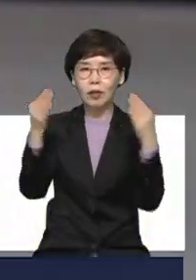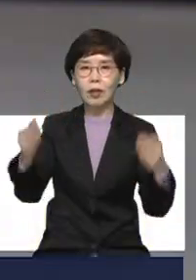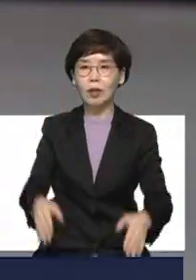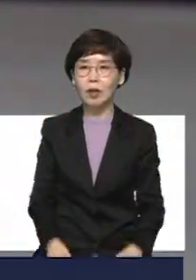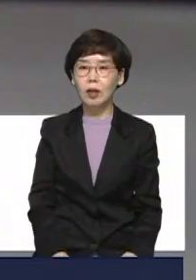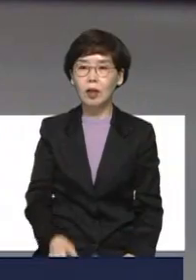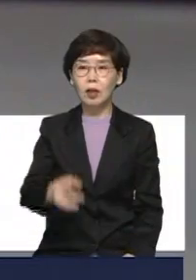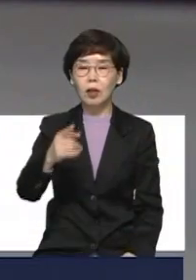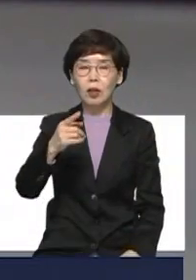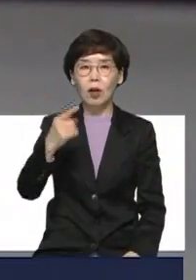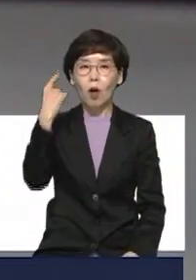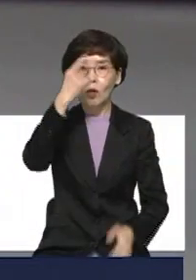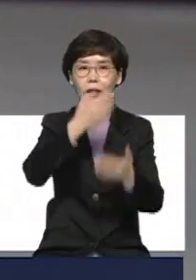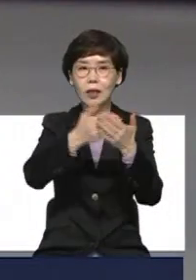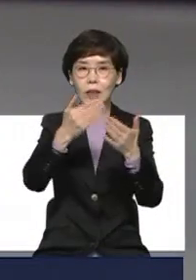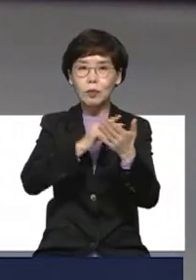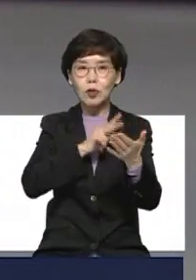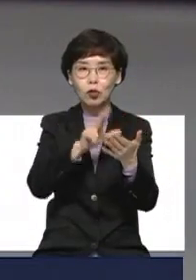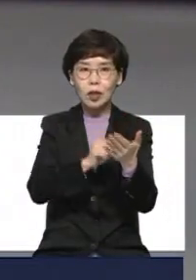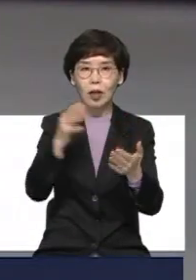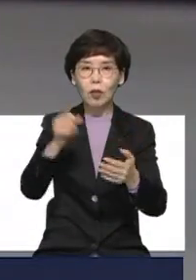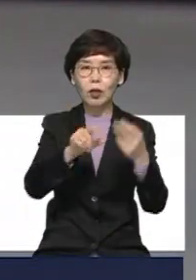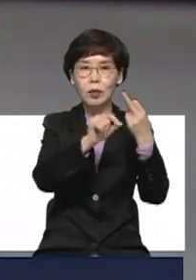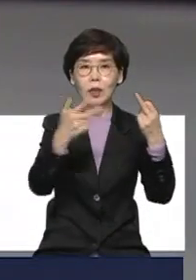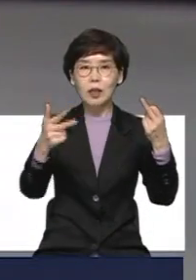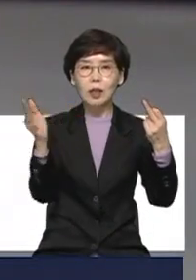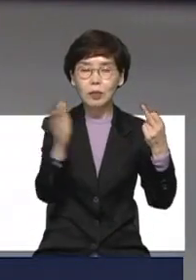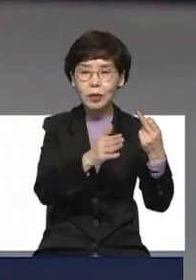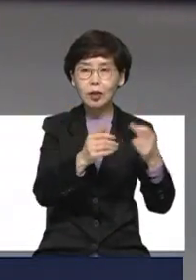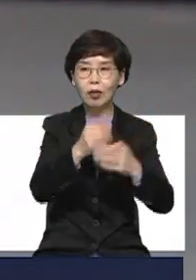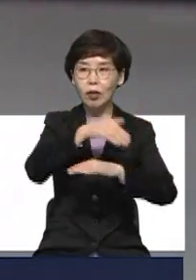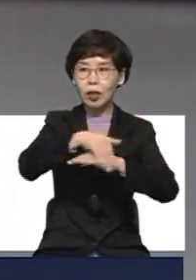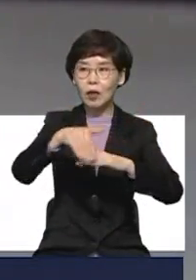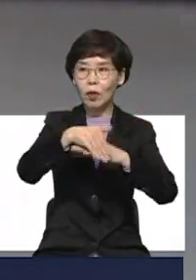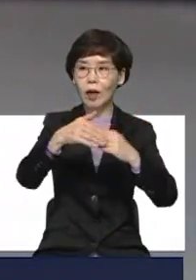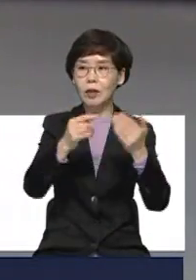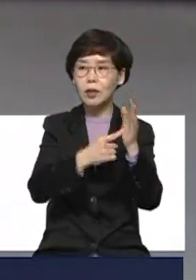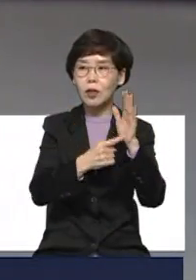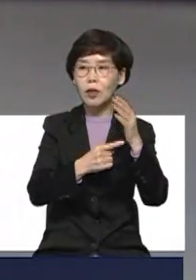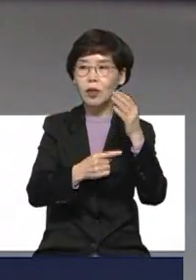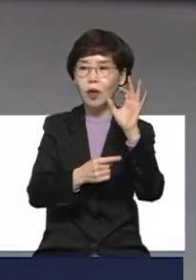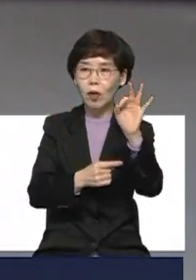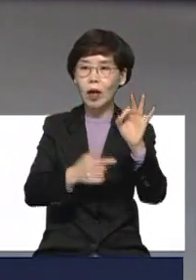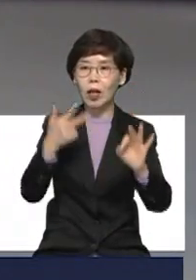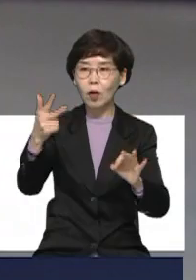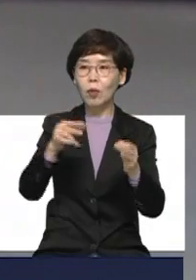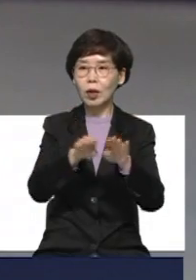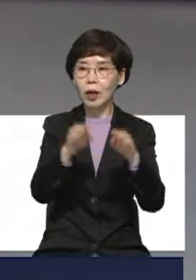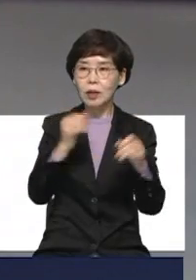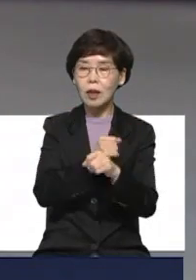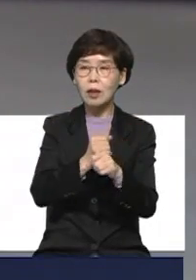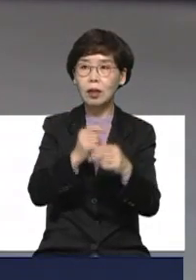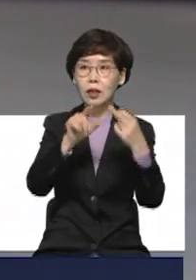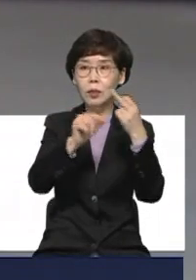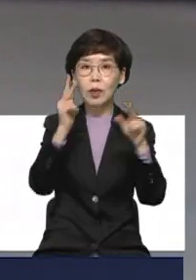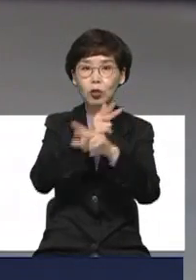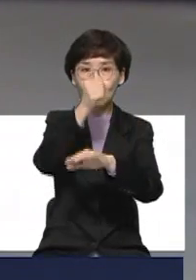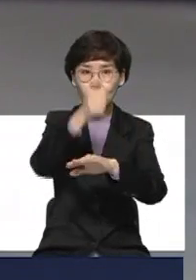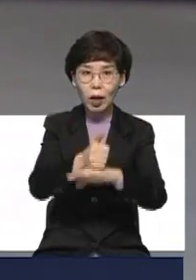주제로 오는 12월 7일부터 기획전 17을 개최합니다. 12월 주말마다 아세안 영화제를